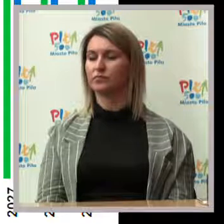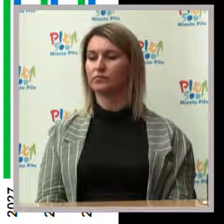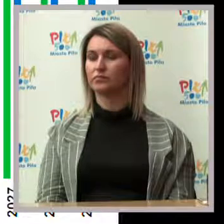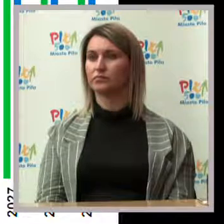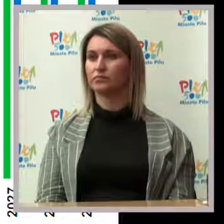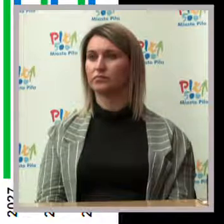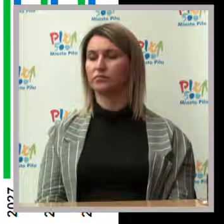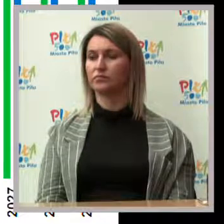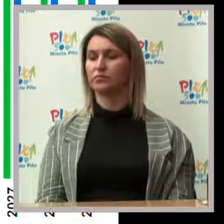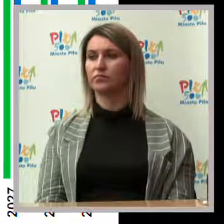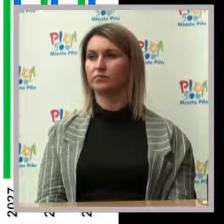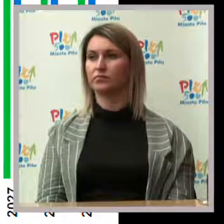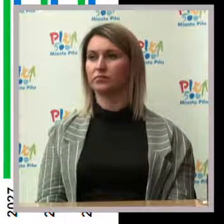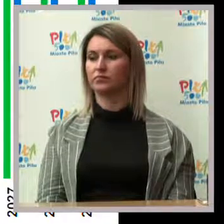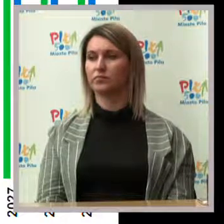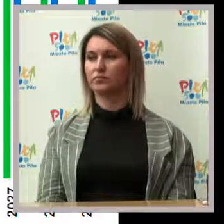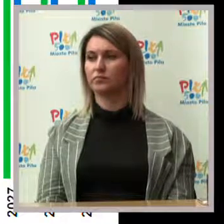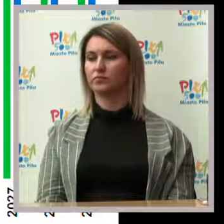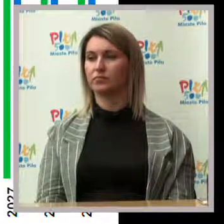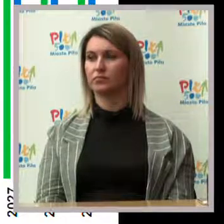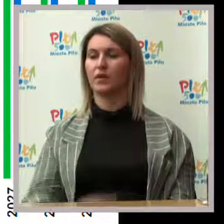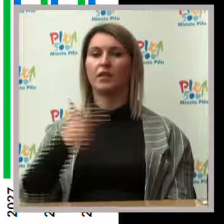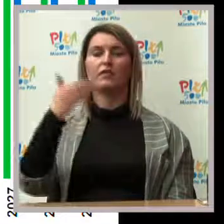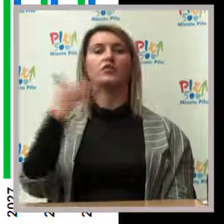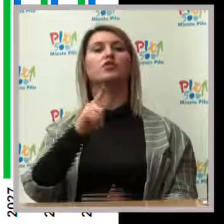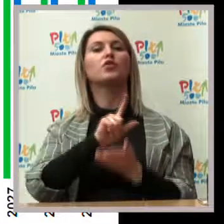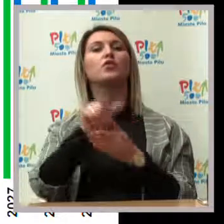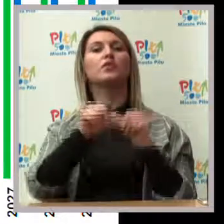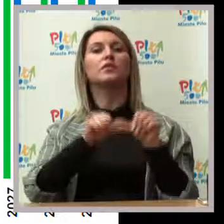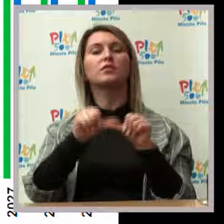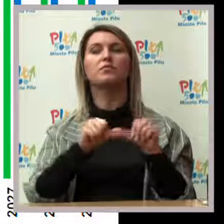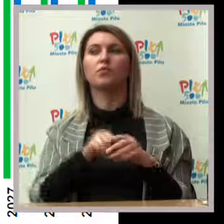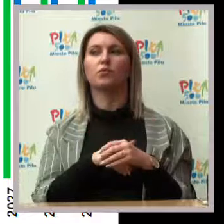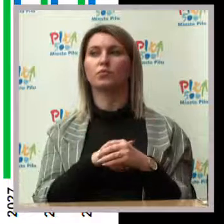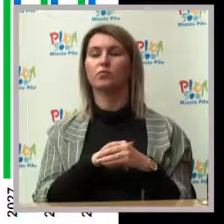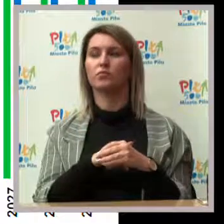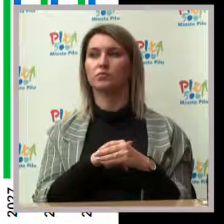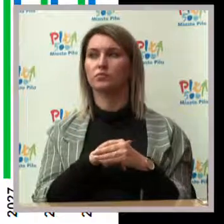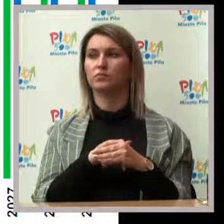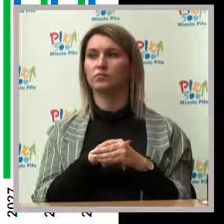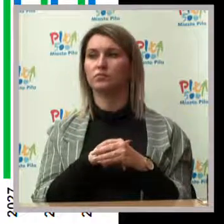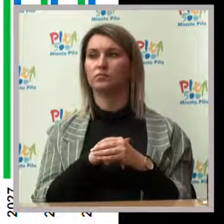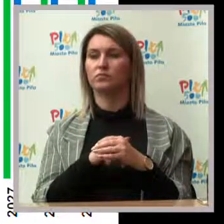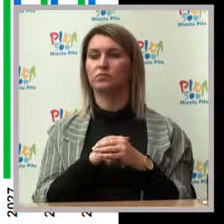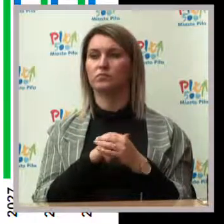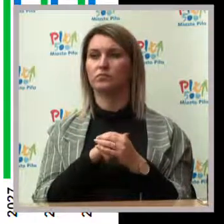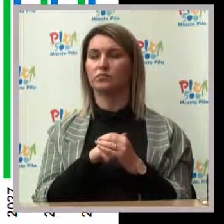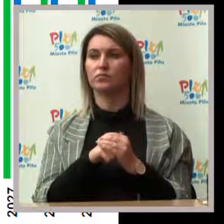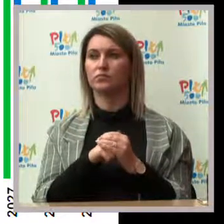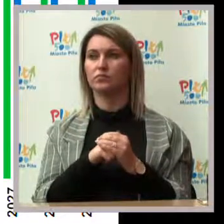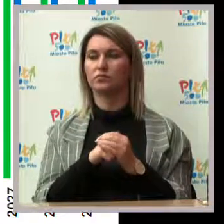wszystkim zadaniami inwestycyjnymi. Natomiast w roku 2012 opierał się on przede wszystkim na realizacji zobowiązań